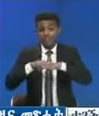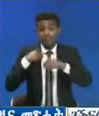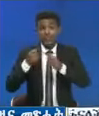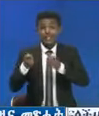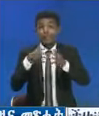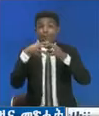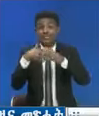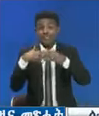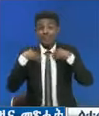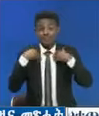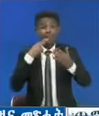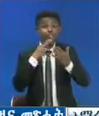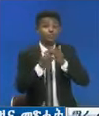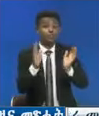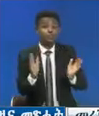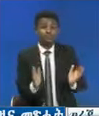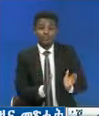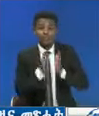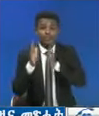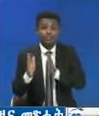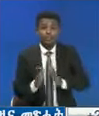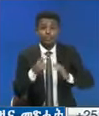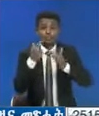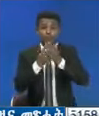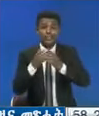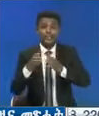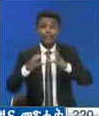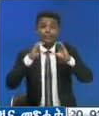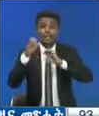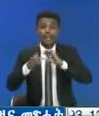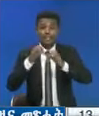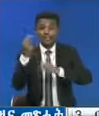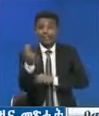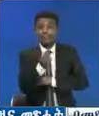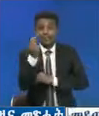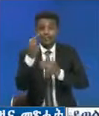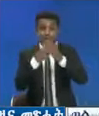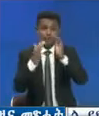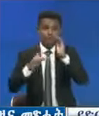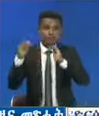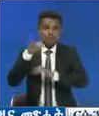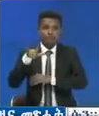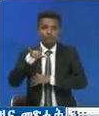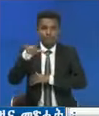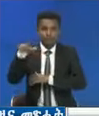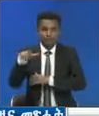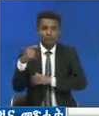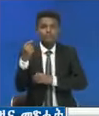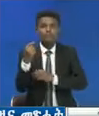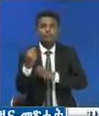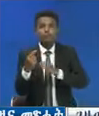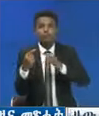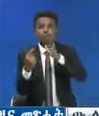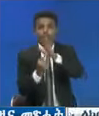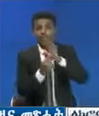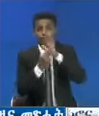መረጃዎች እየተያዙ ነው። በዚህ መንገድ ከፋሲል ኬሚካል እንጠቀማለን። ከዚህ በላይ ደግሞ ሲሆን ደግሞ አውሮፕላን እንጠቀማለን፣ ሄሊኮፕተር እንጠቀማለን የሚል